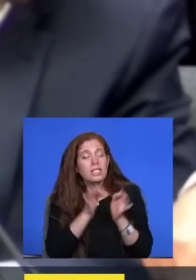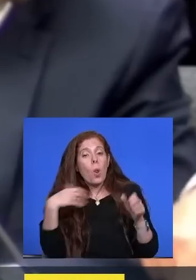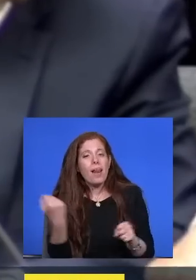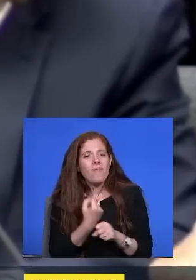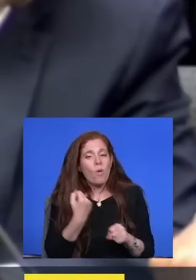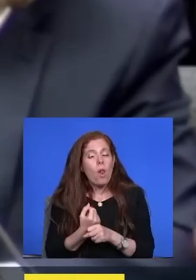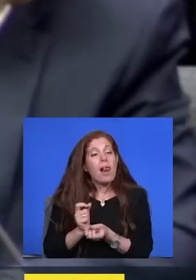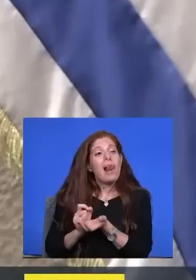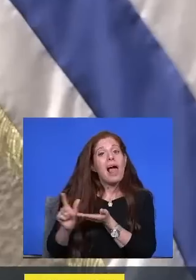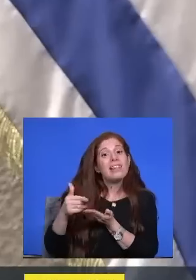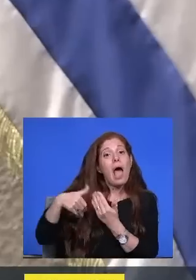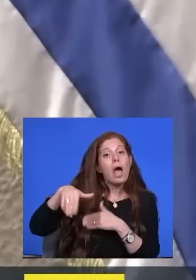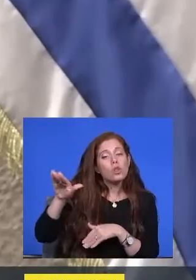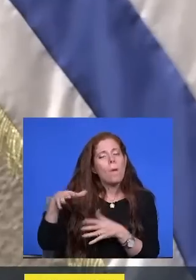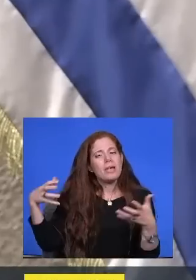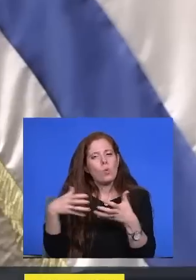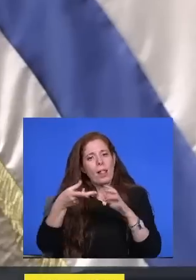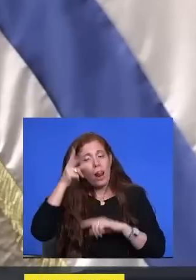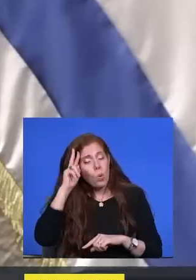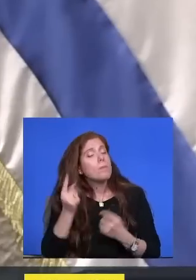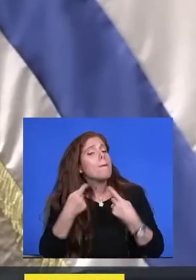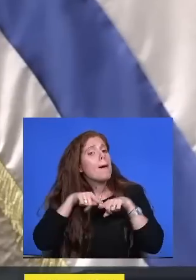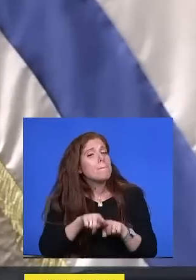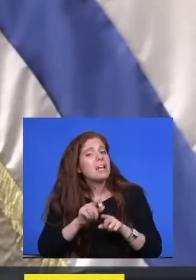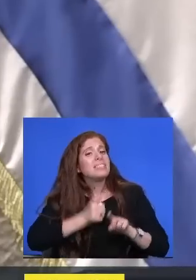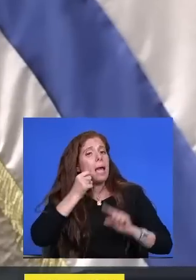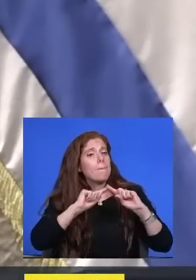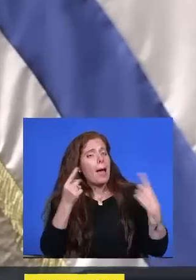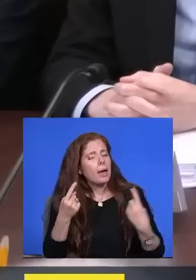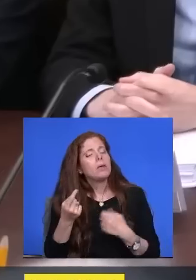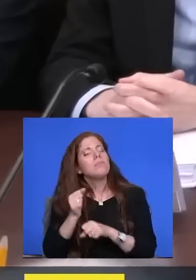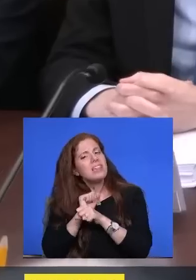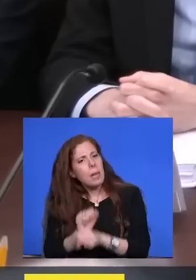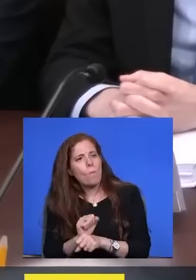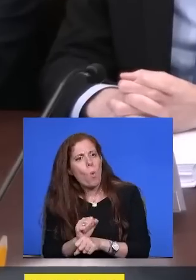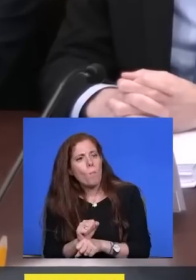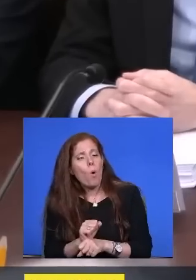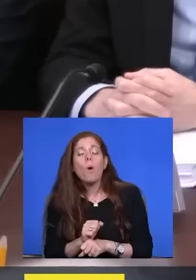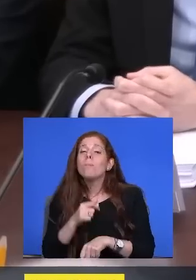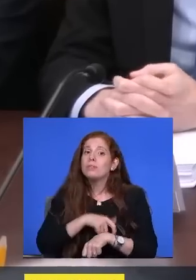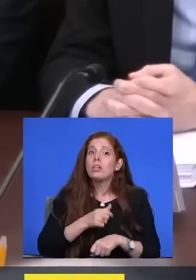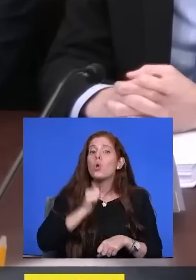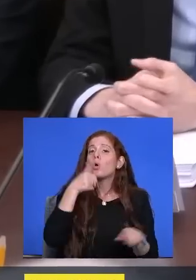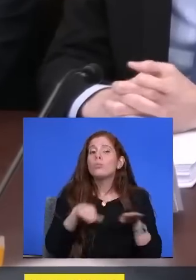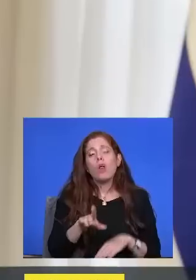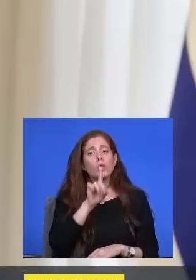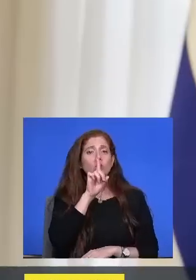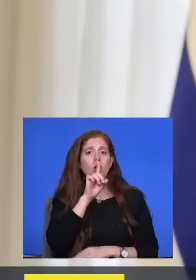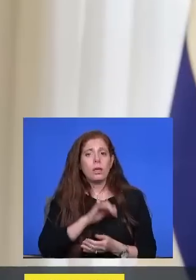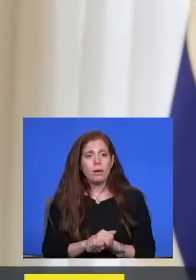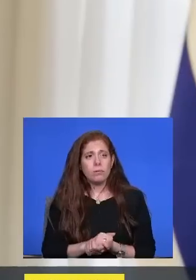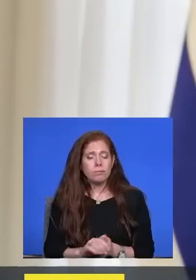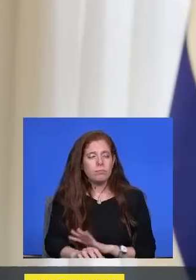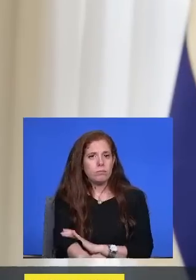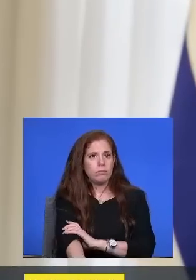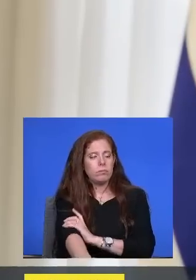להדחתו מתנועת הליכוד. במקביל, שרים אחרים התייצבו לימינו ותמכו בו, בעוד ראש הממשלה שותק. השביתה שראינו ביום